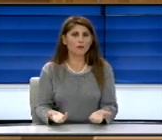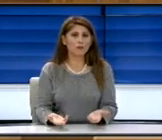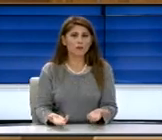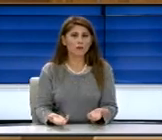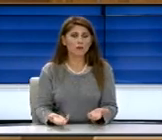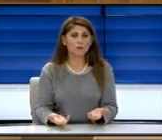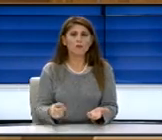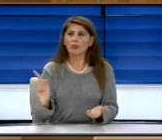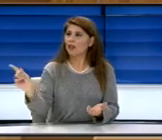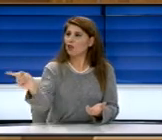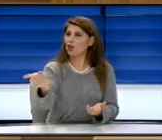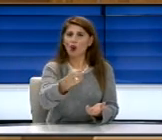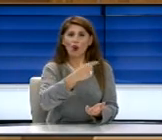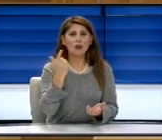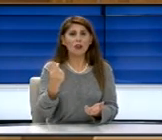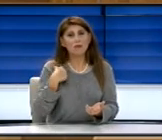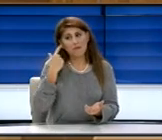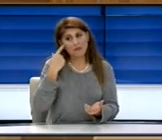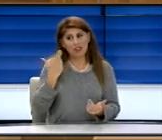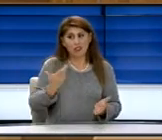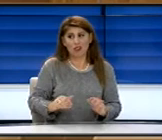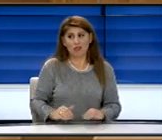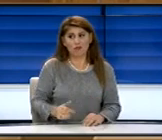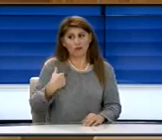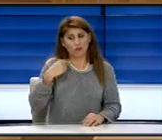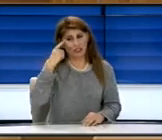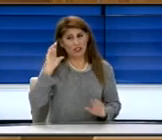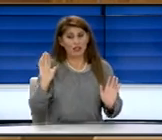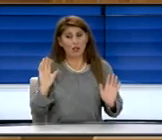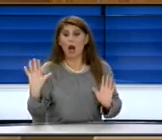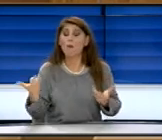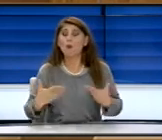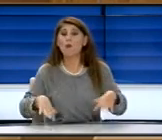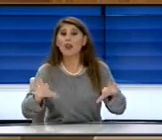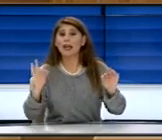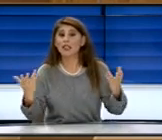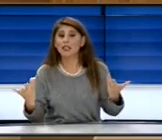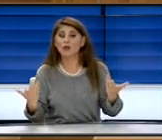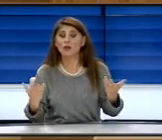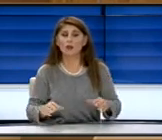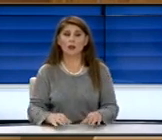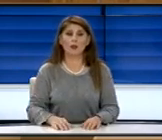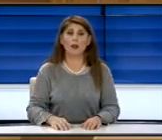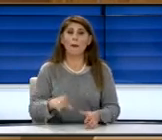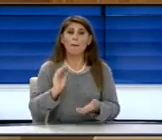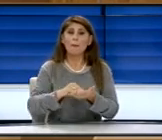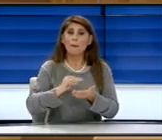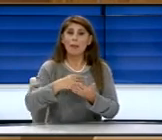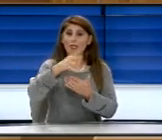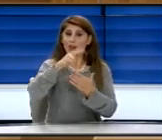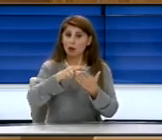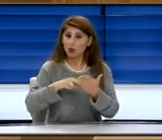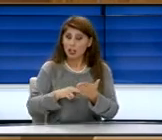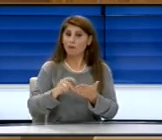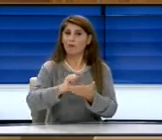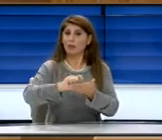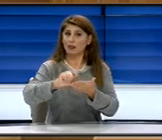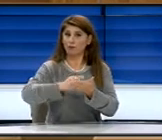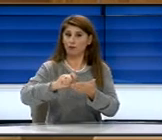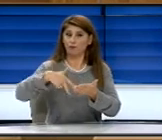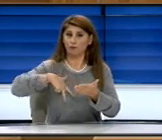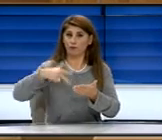και όλοι σας παριστάνετε και λίγο τους ανήξερους. Από πού να αρχίσω? Από τα επαναλαμβανόμενα δημοσιεύματα τα οποία αναφέρουν